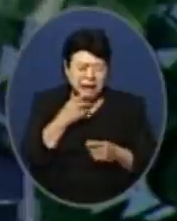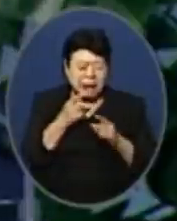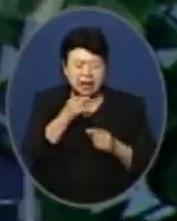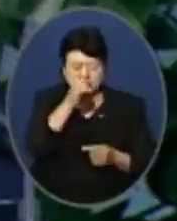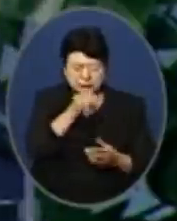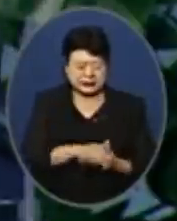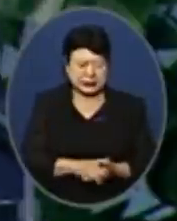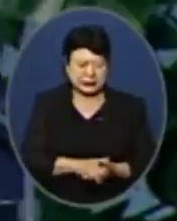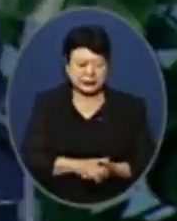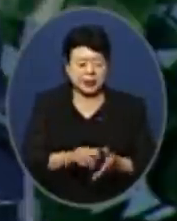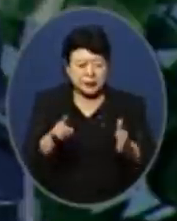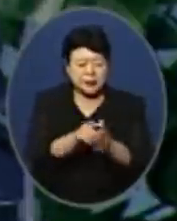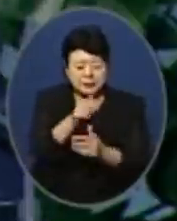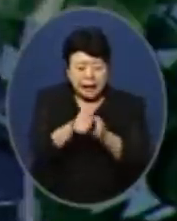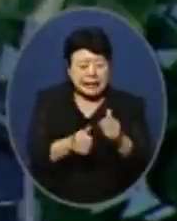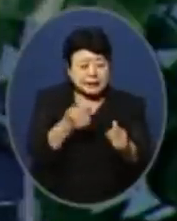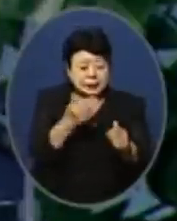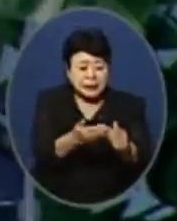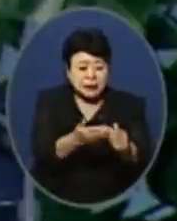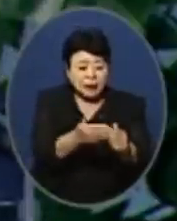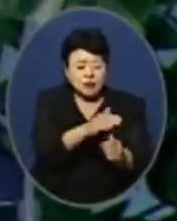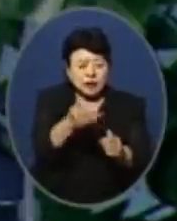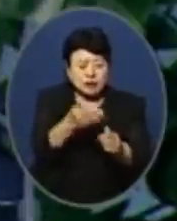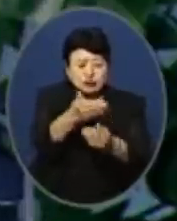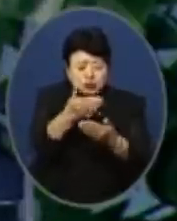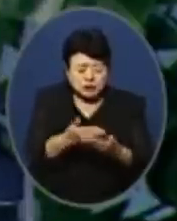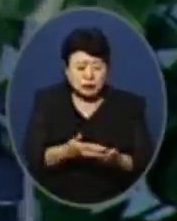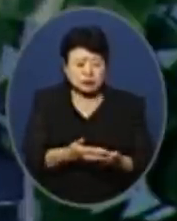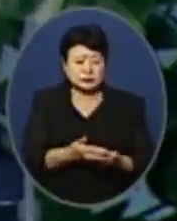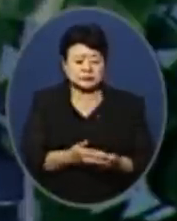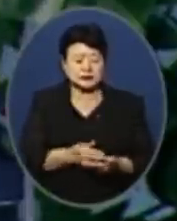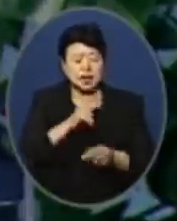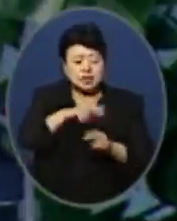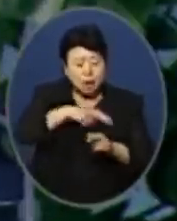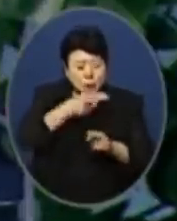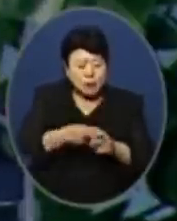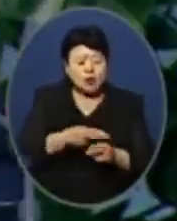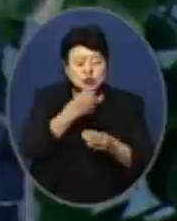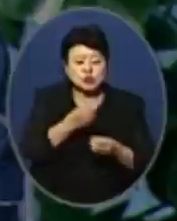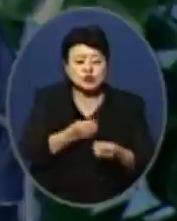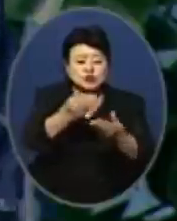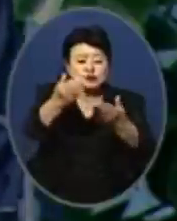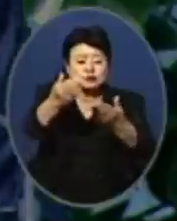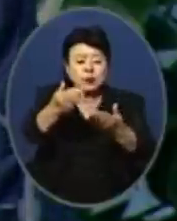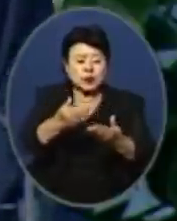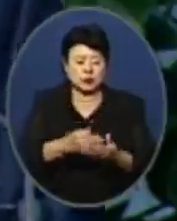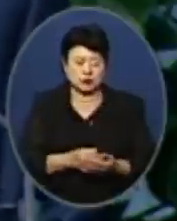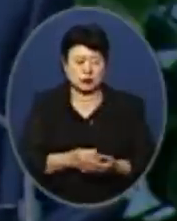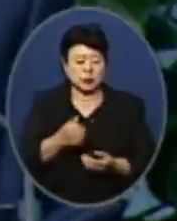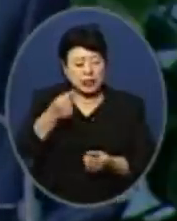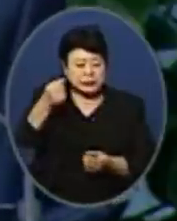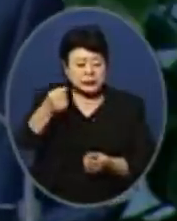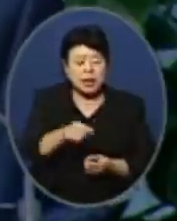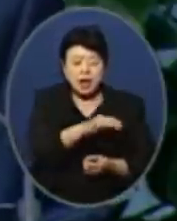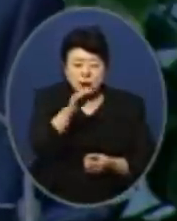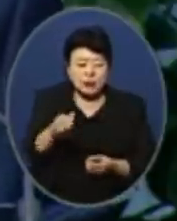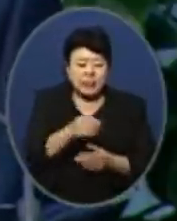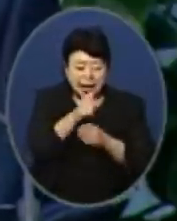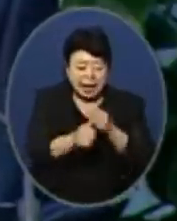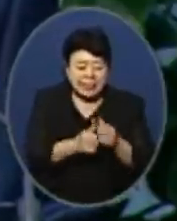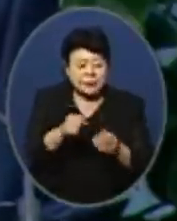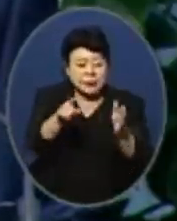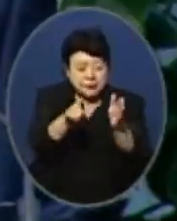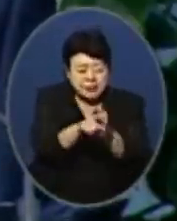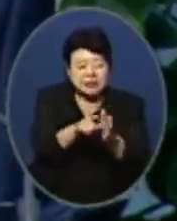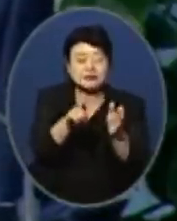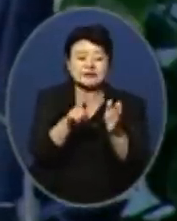말하고 있습니다. 믿음은 하나님께서 우리에게 주시고자 하는 선물과 축복을 취하는 것이 우리가 하나님을